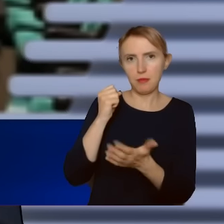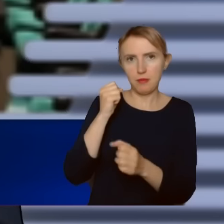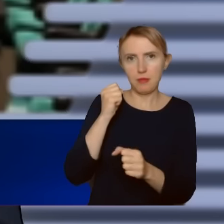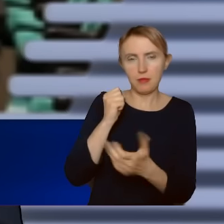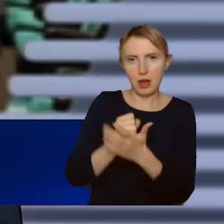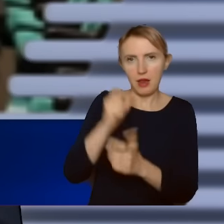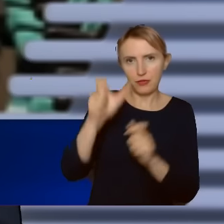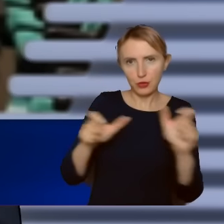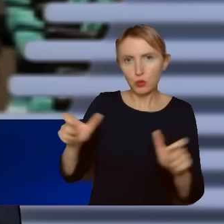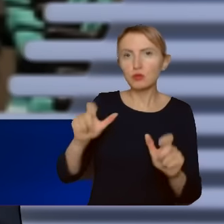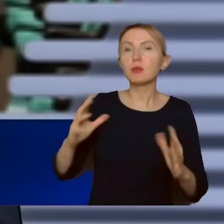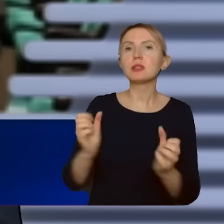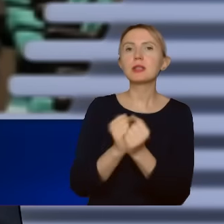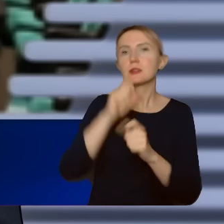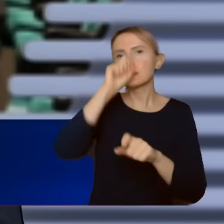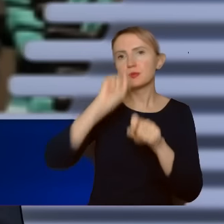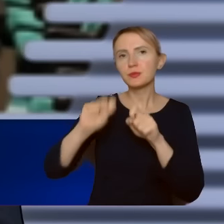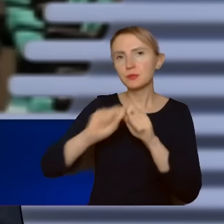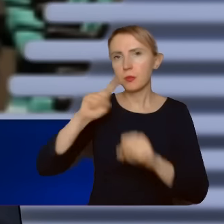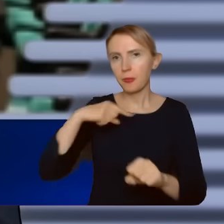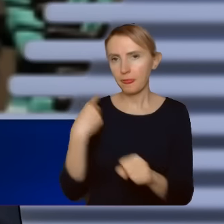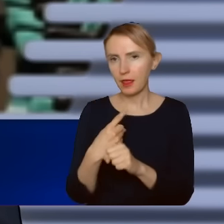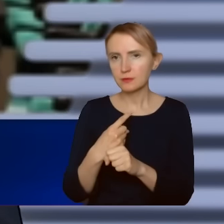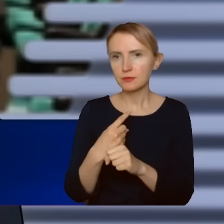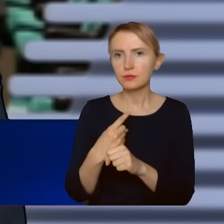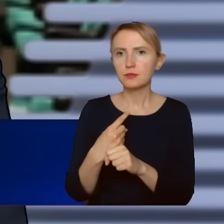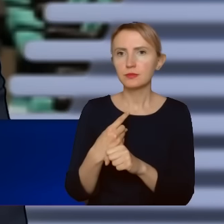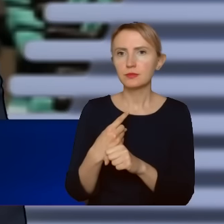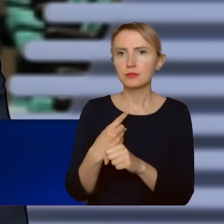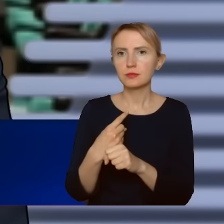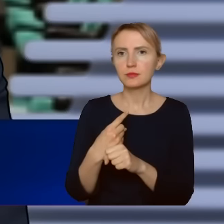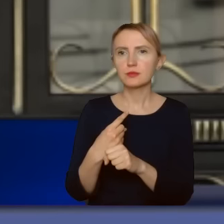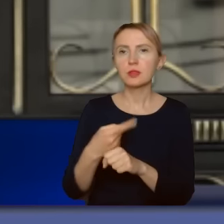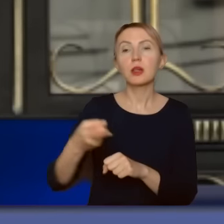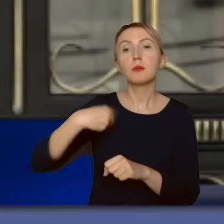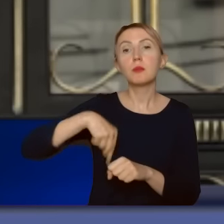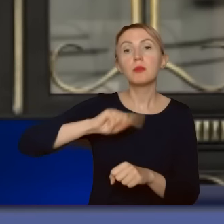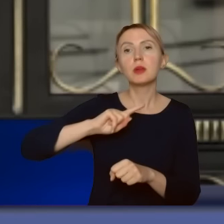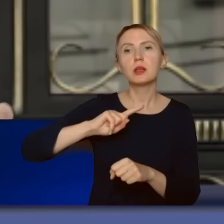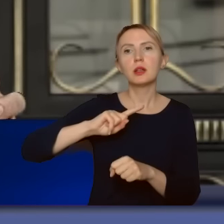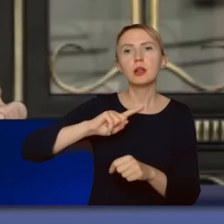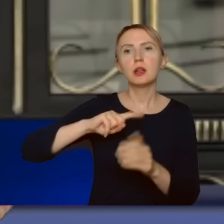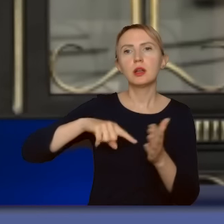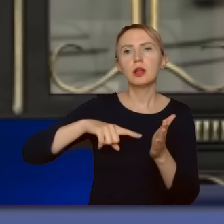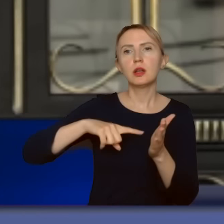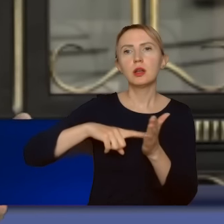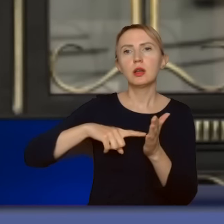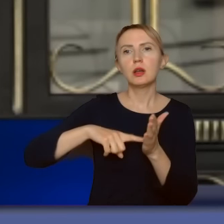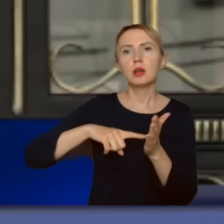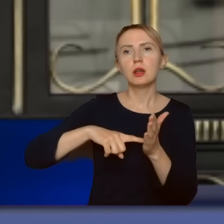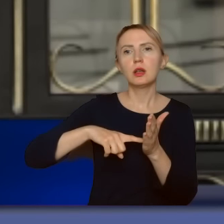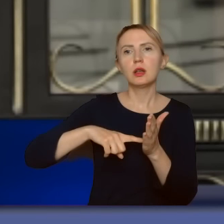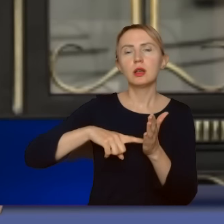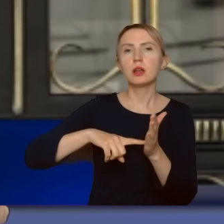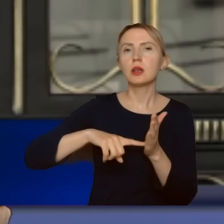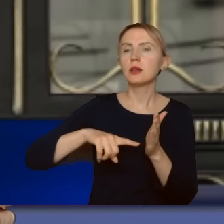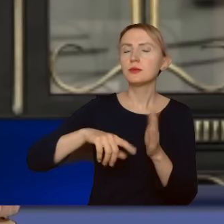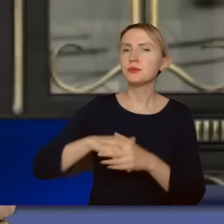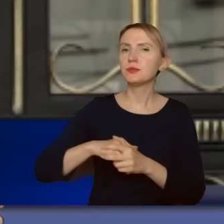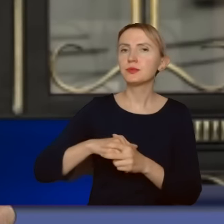do ewentualnej rewizji tej decyzji. Czyli panie redaktorze... Odkupimy udziały, które kupiło Saudi Aramco rekomendacją Komisji Europejskiej.